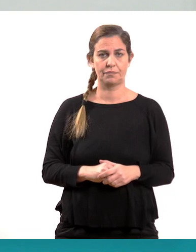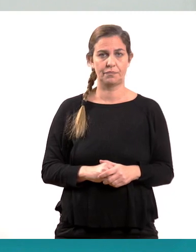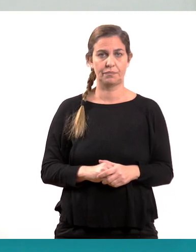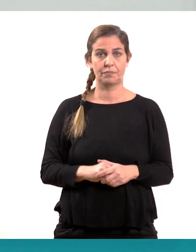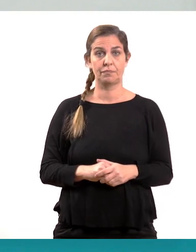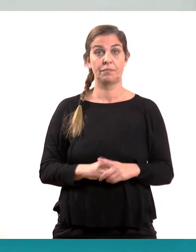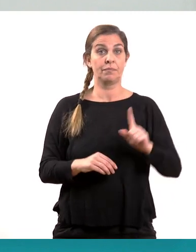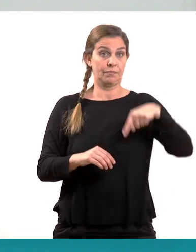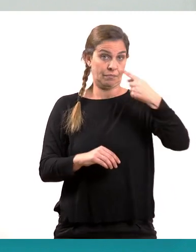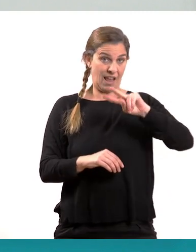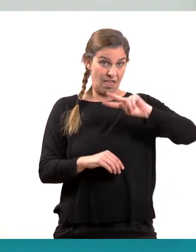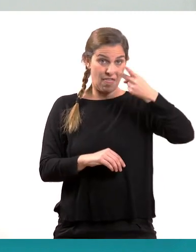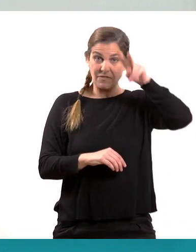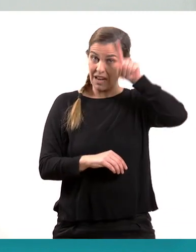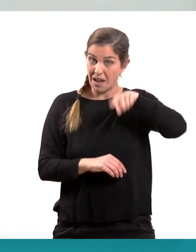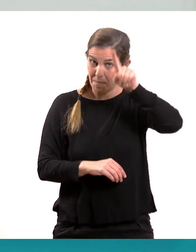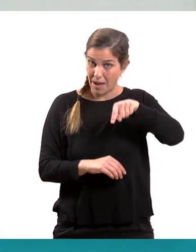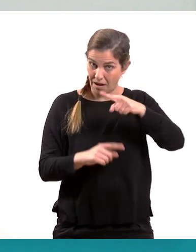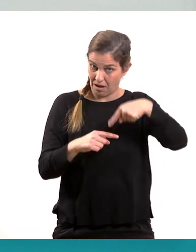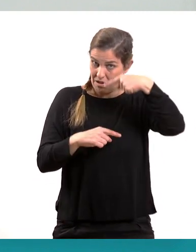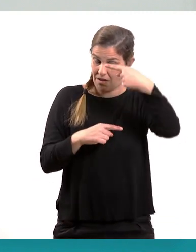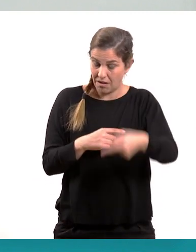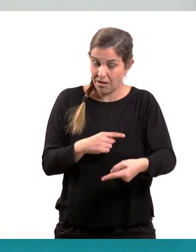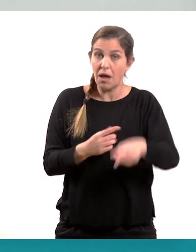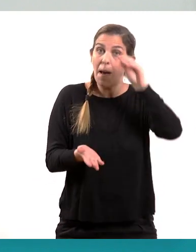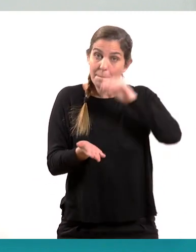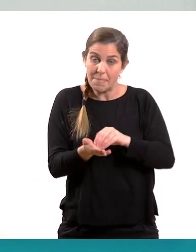Και την δεύτερη μέρα,